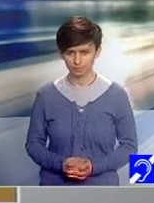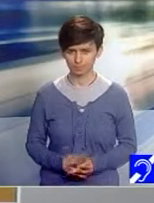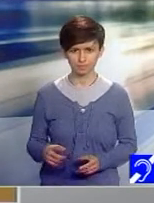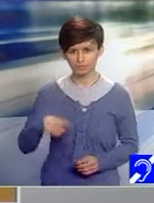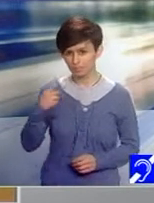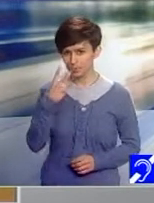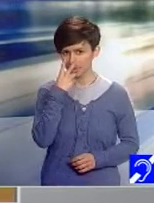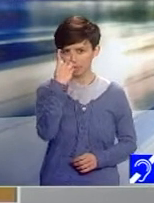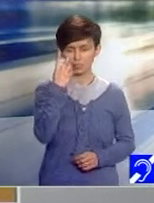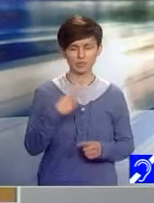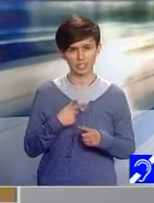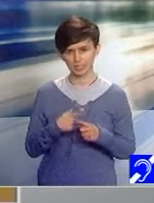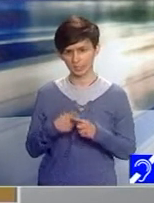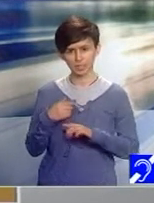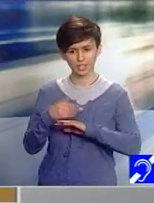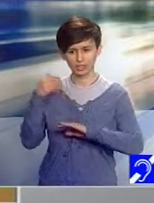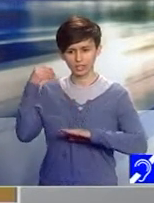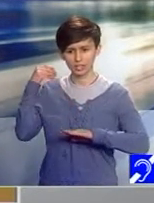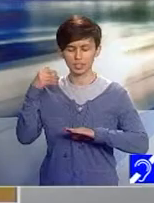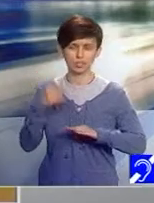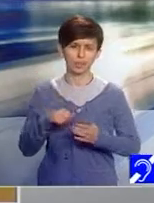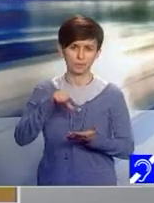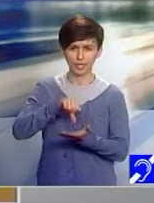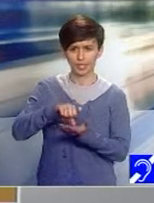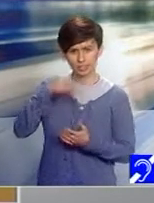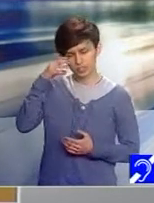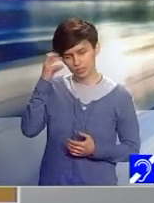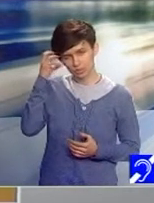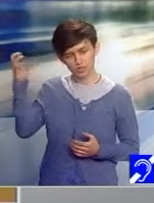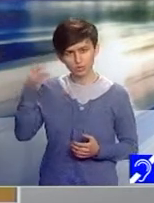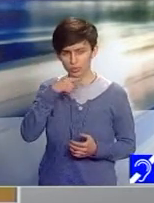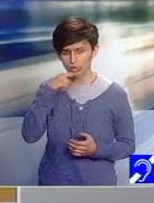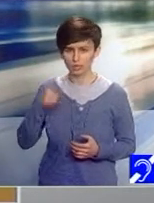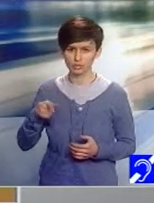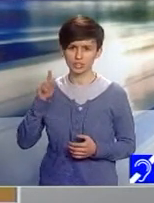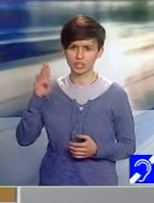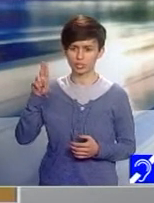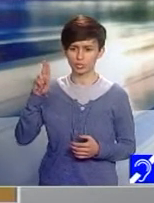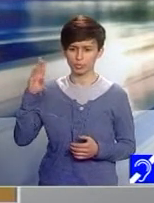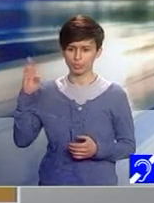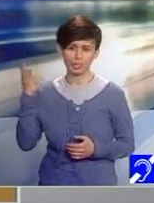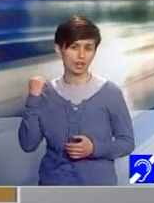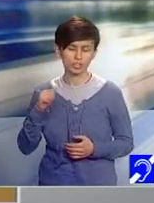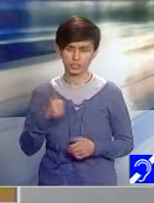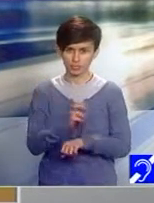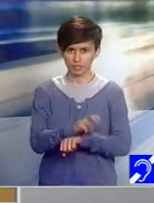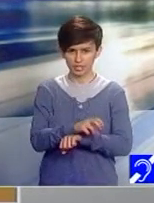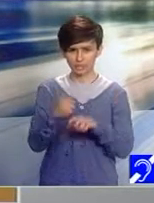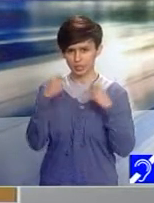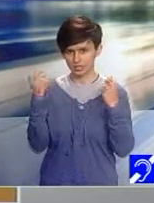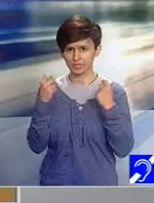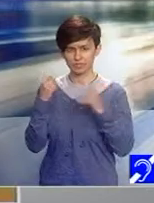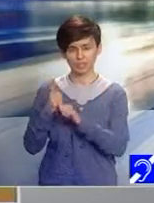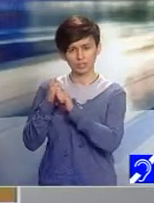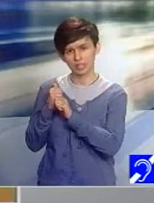După cum am putut vedea și din materialul anterior, Centrul Cultural Rus din cadrul Universității Babeș-Bolyai a fost unul dintre participanții la festivalul Traista